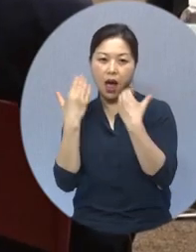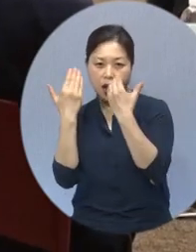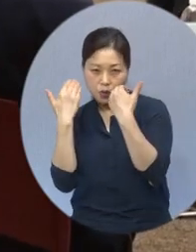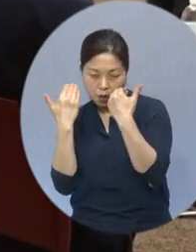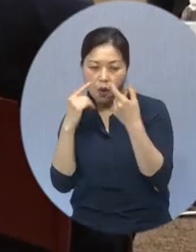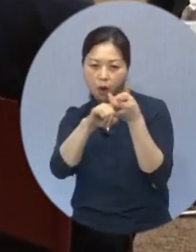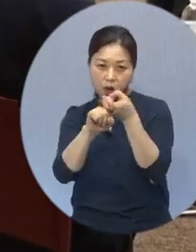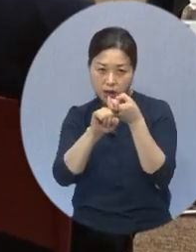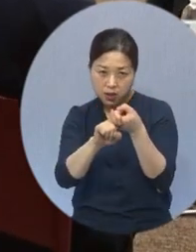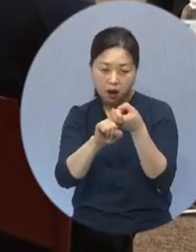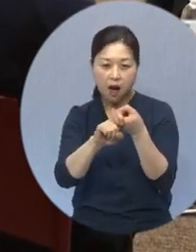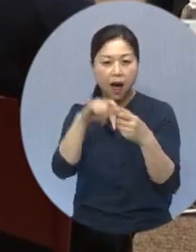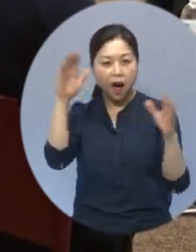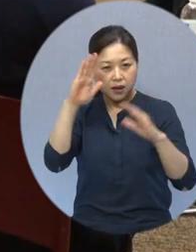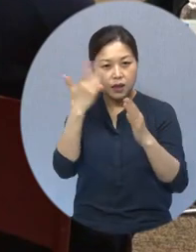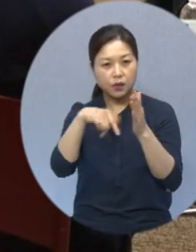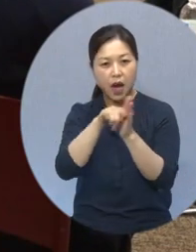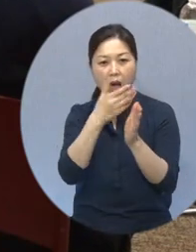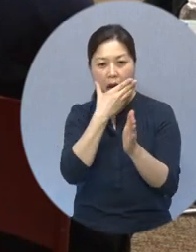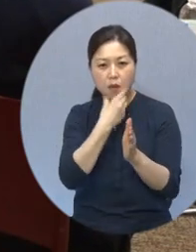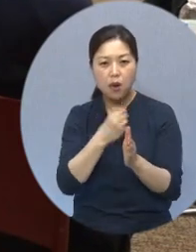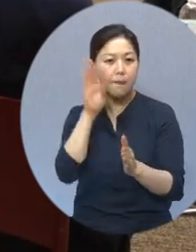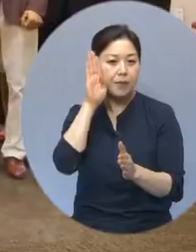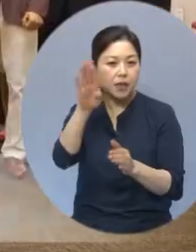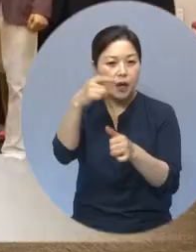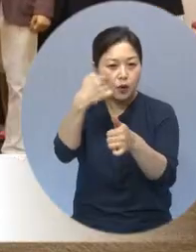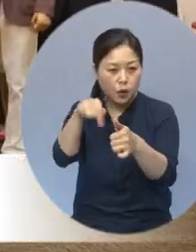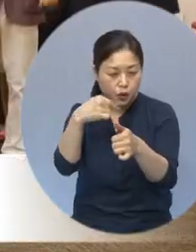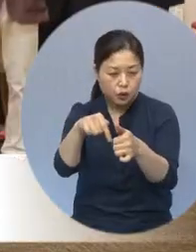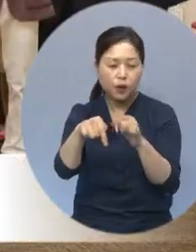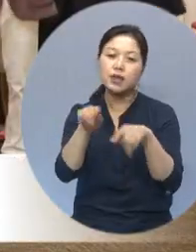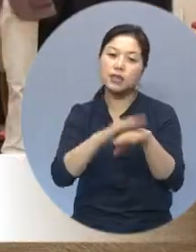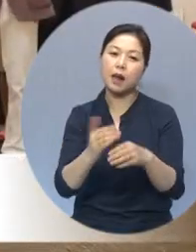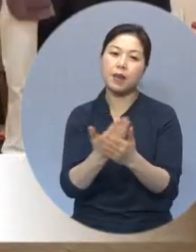미래 교육으로 결실맺기를